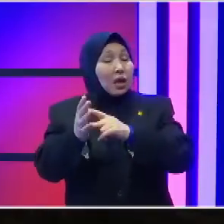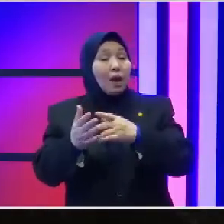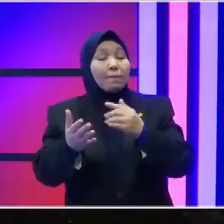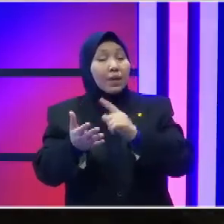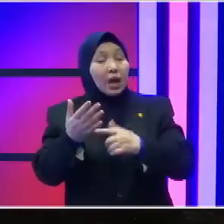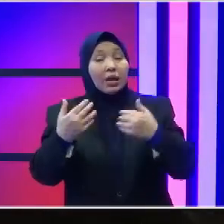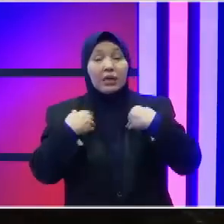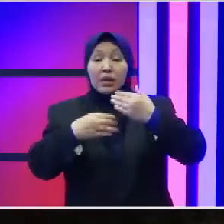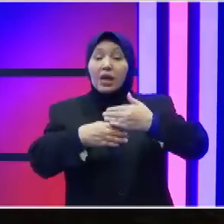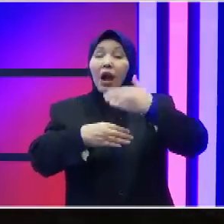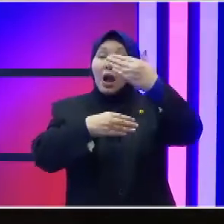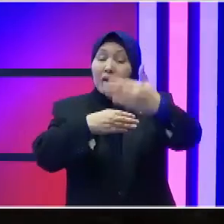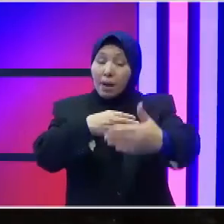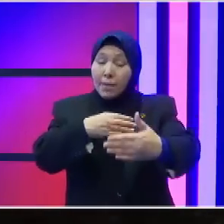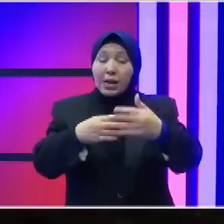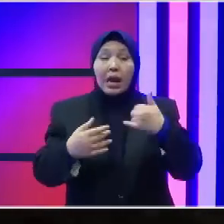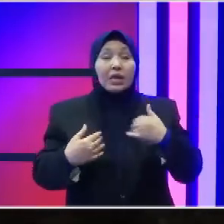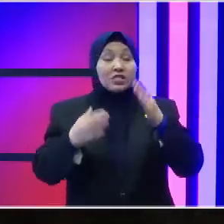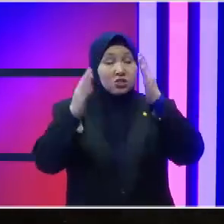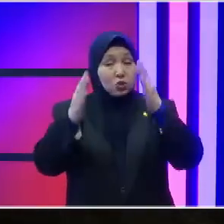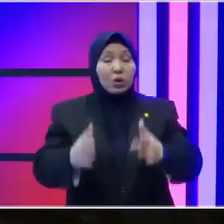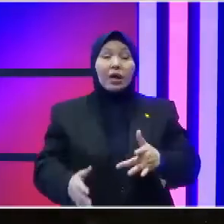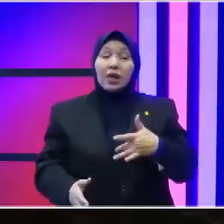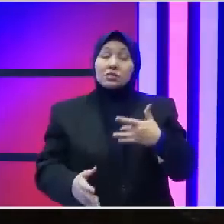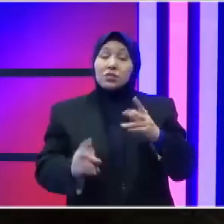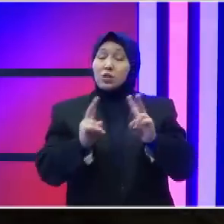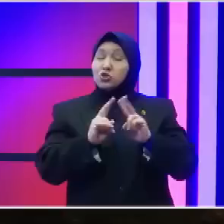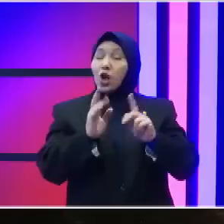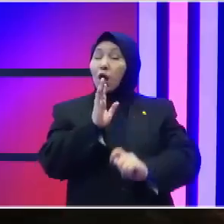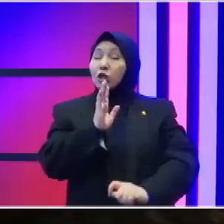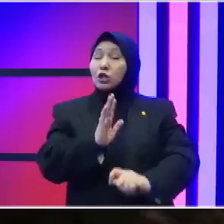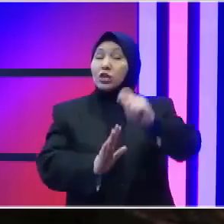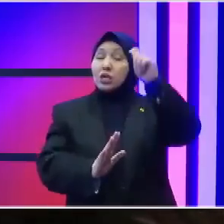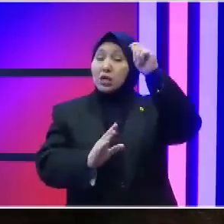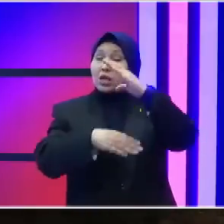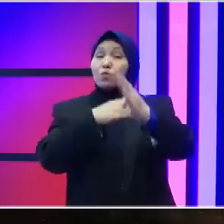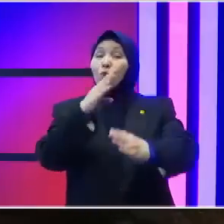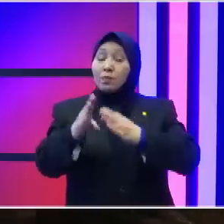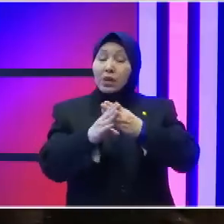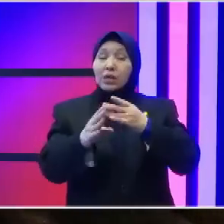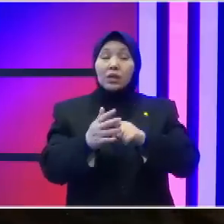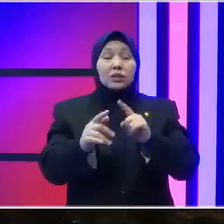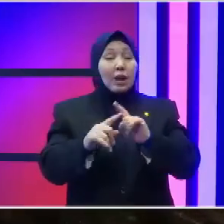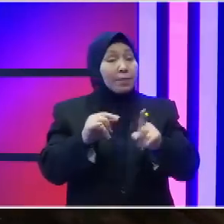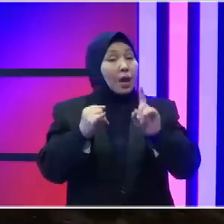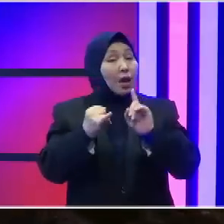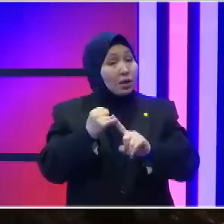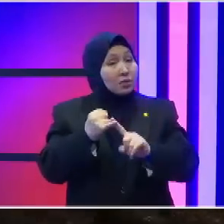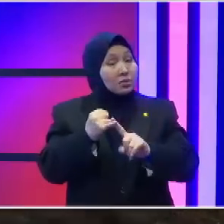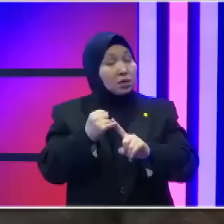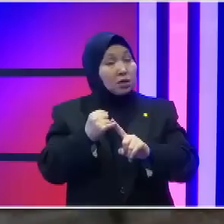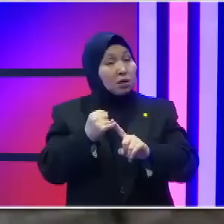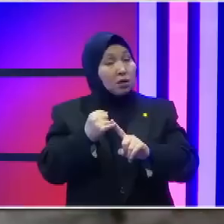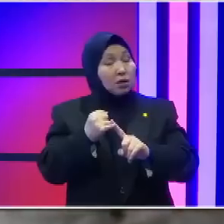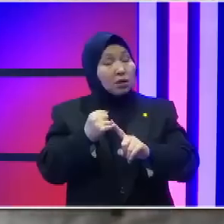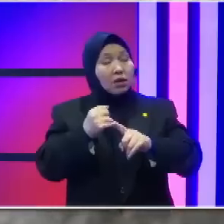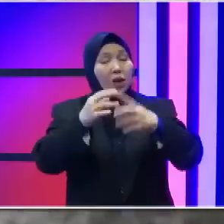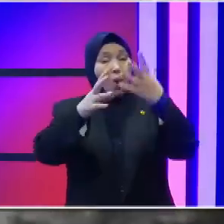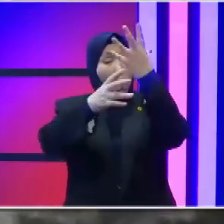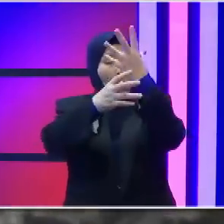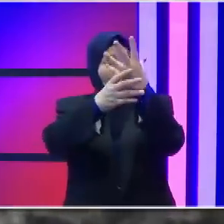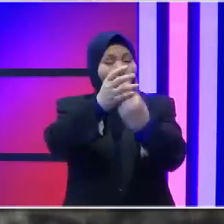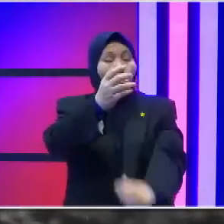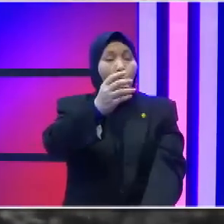berada ke hadapan, iaitu ada seorang yang rasa dia amat tinggi di bumi ini, tetapi akhirnya dia dijerluskan.